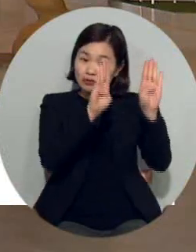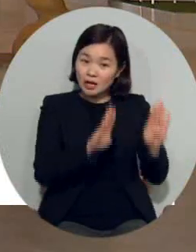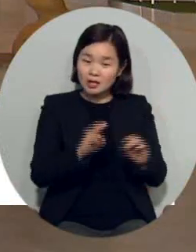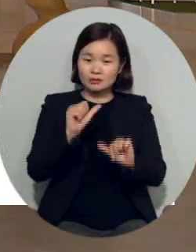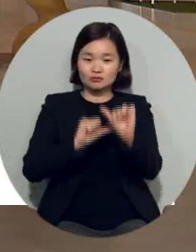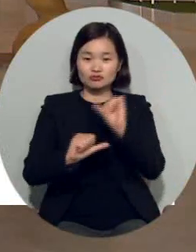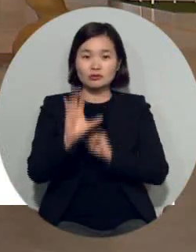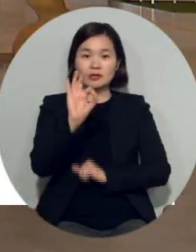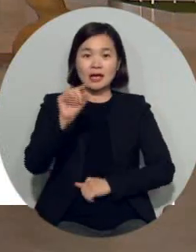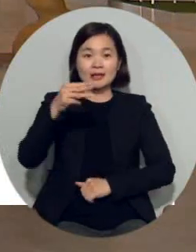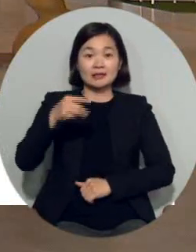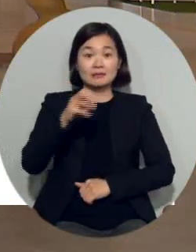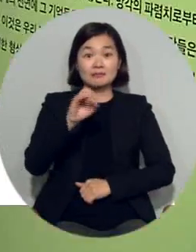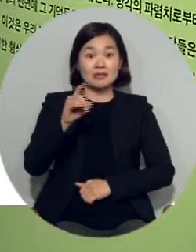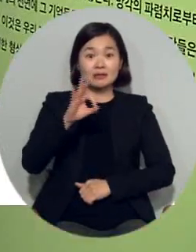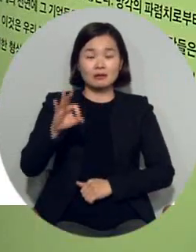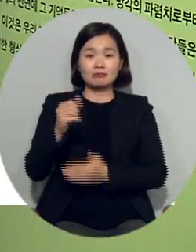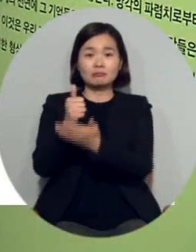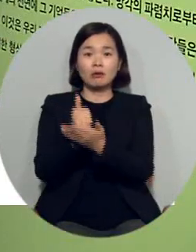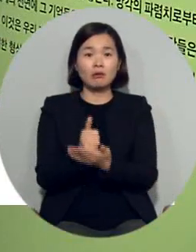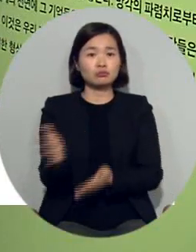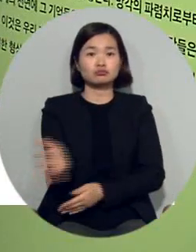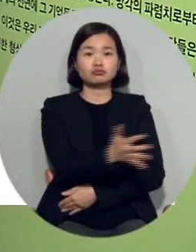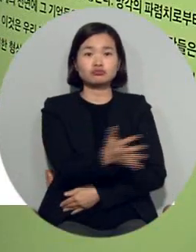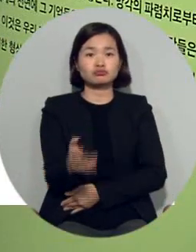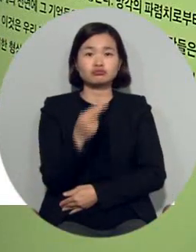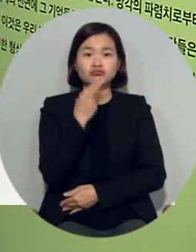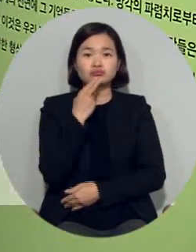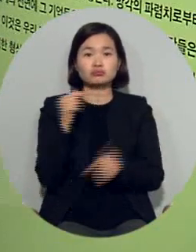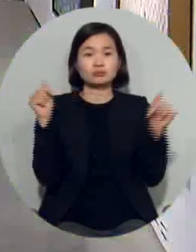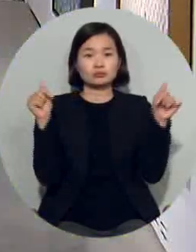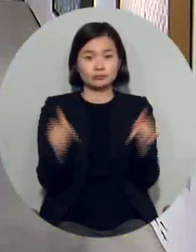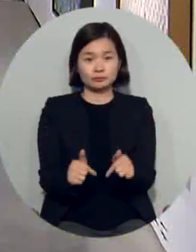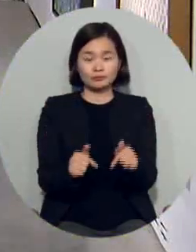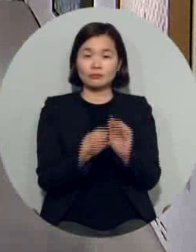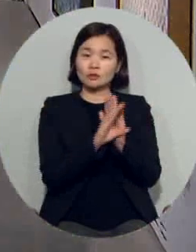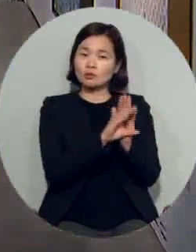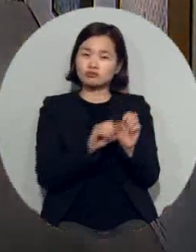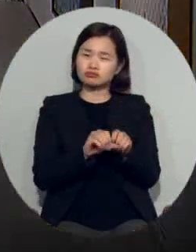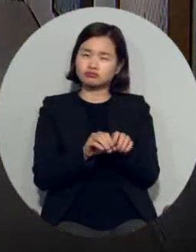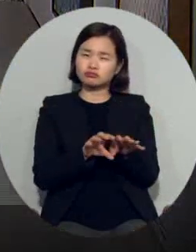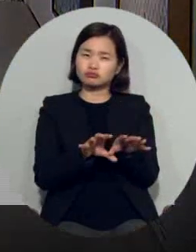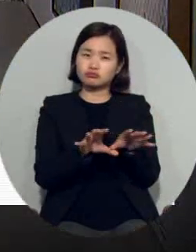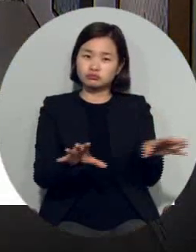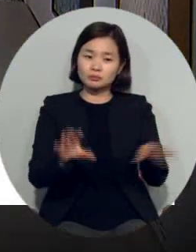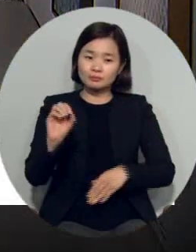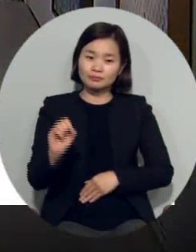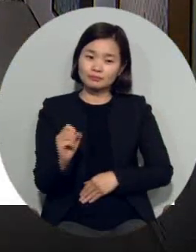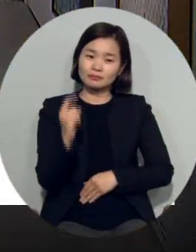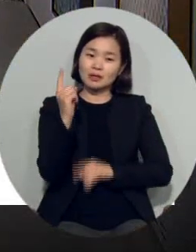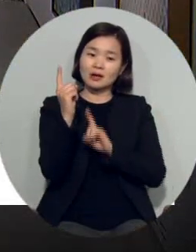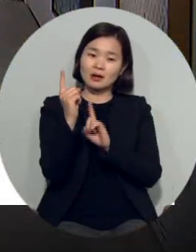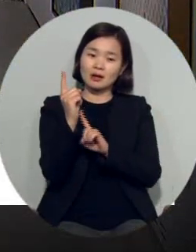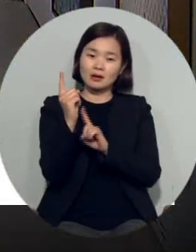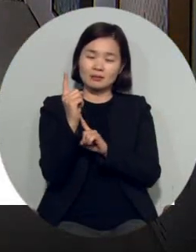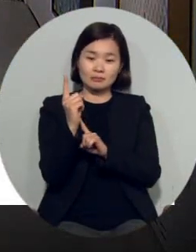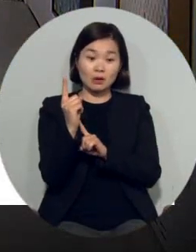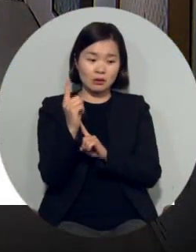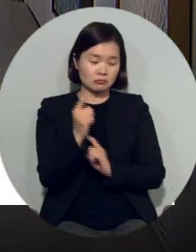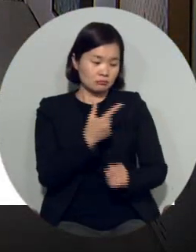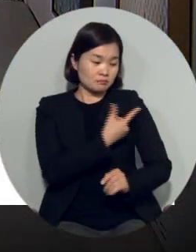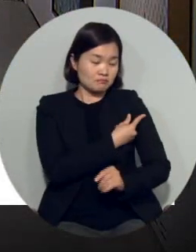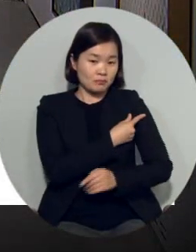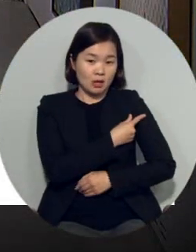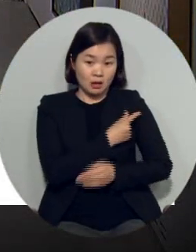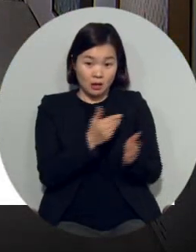주요 전시장에서는 관람객들의 발길이 확연히 줄었습니다. 코로나 확산 분위기와 더불어서 또 이렇게